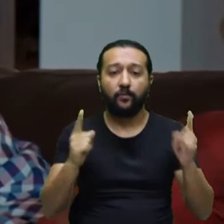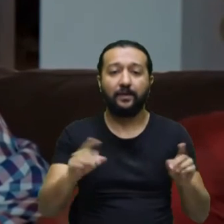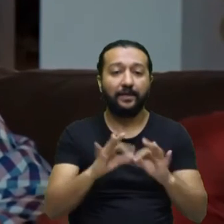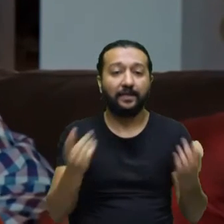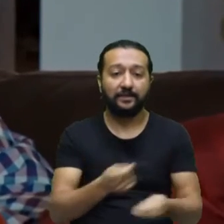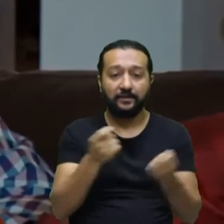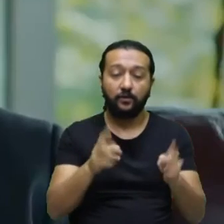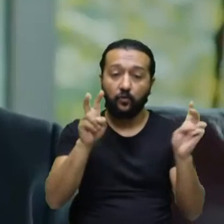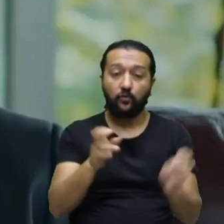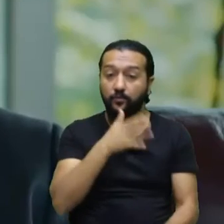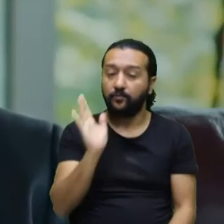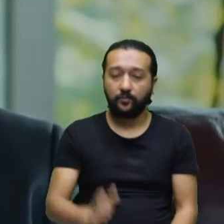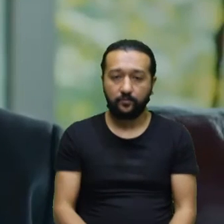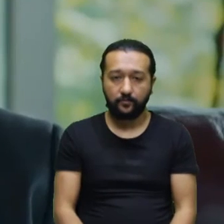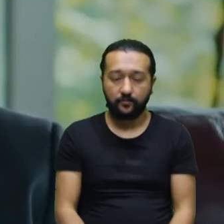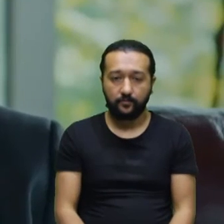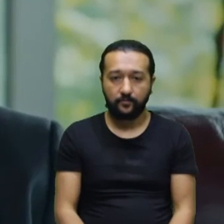ne üzerine çalıştığını bilmiyorum.